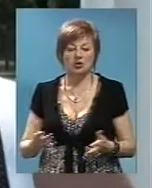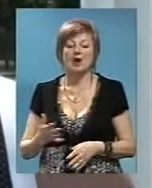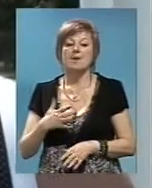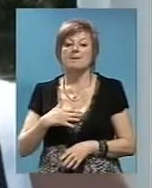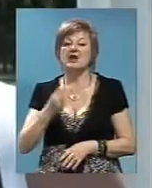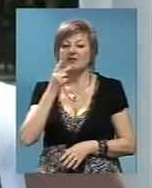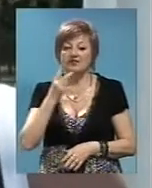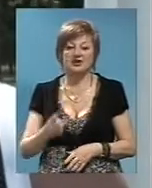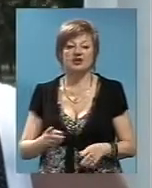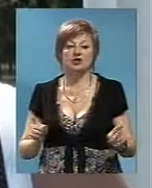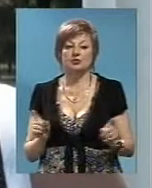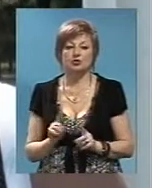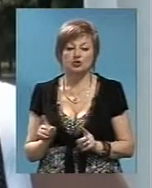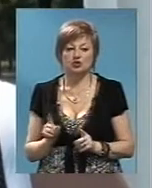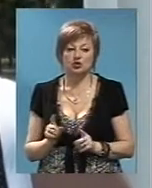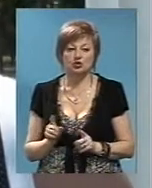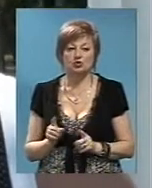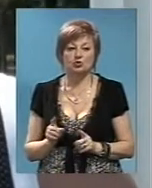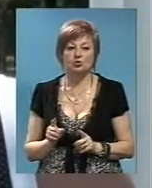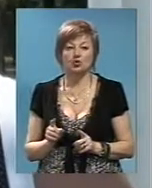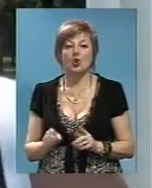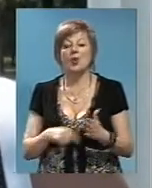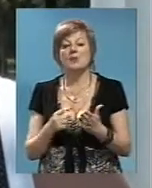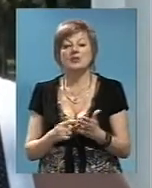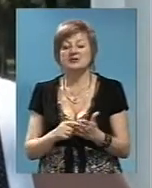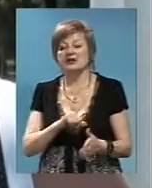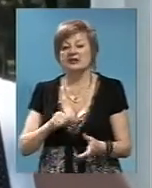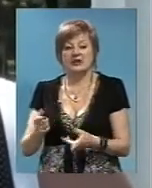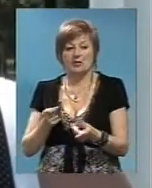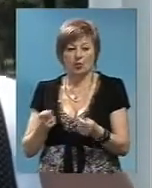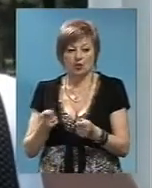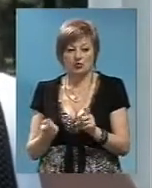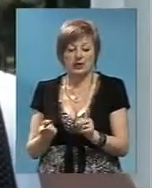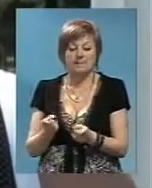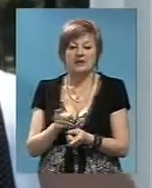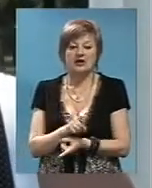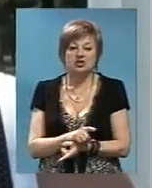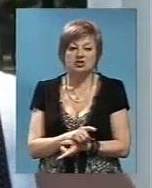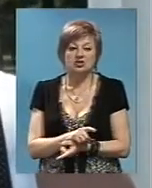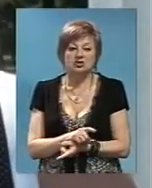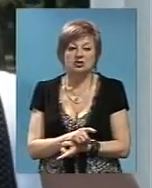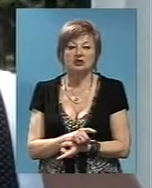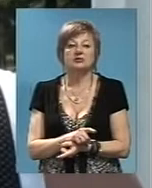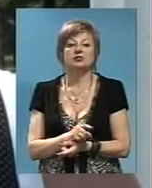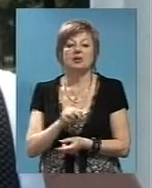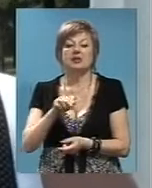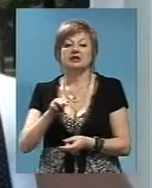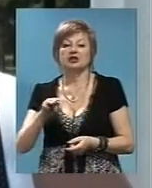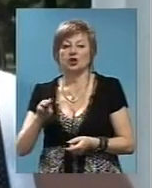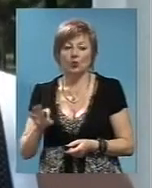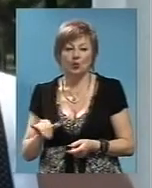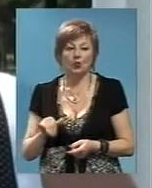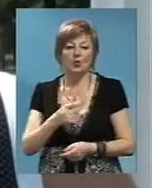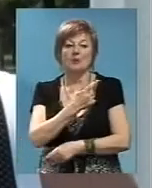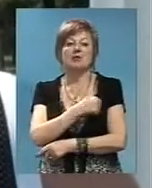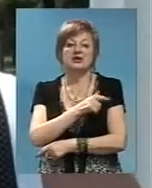що під, скажімо так, міське самоврядування перейшли колишні ПТУ,